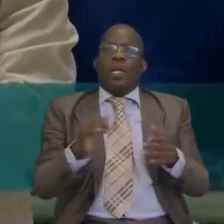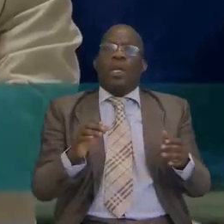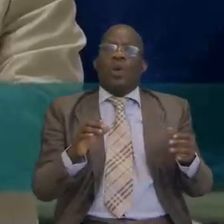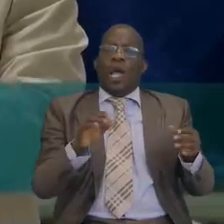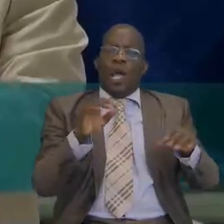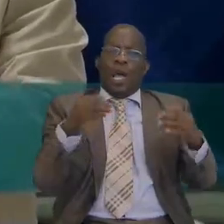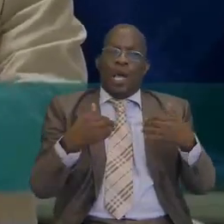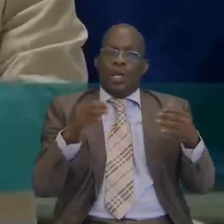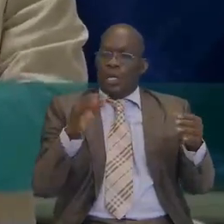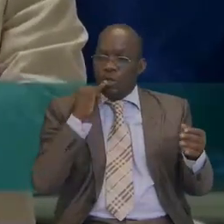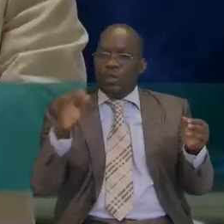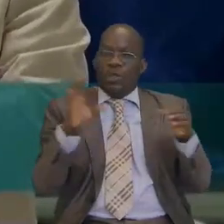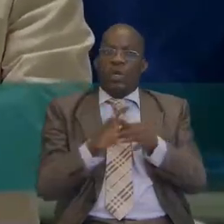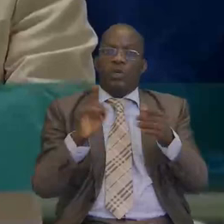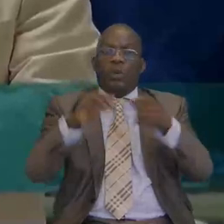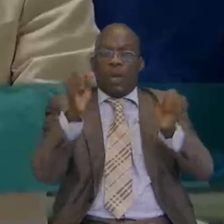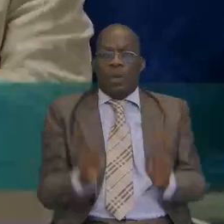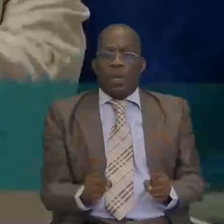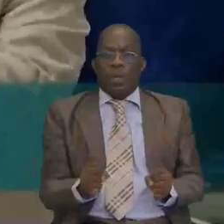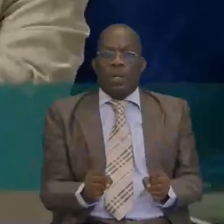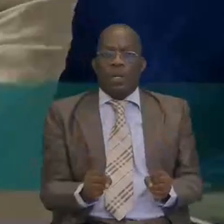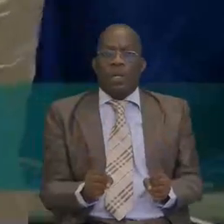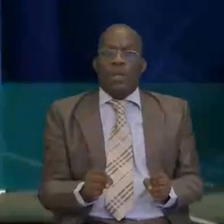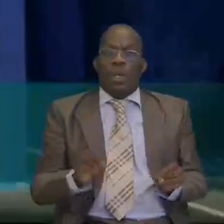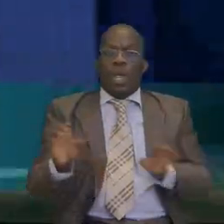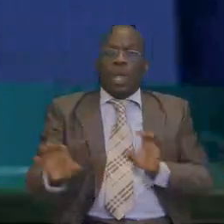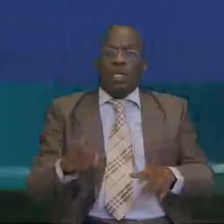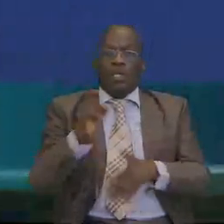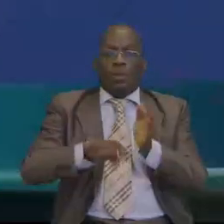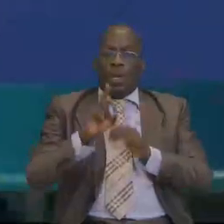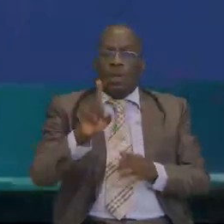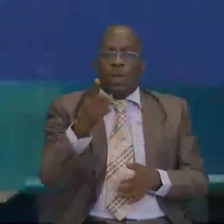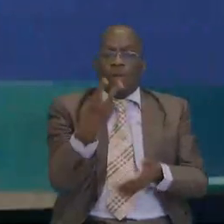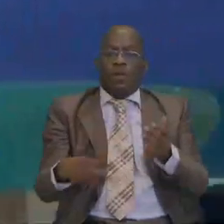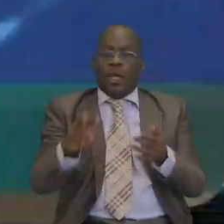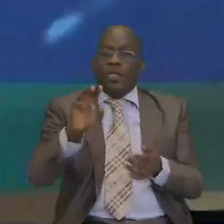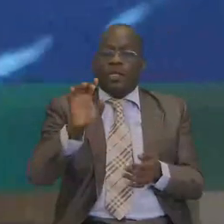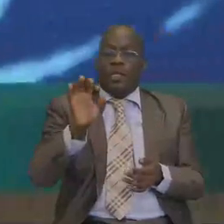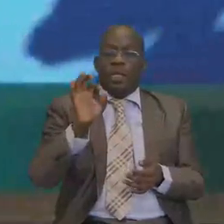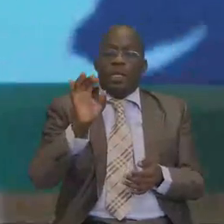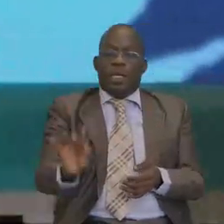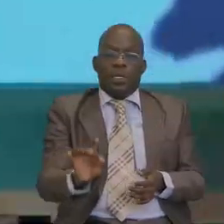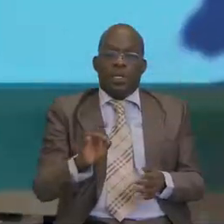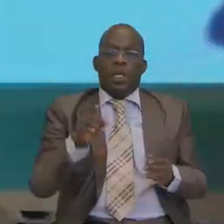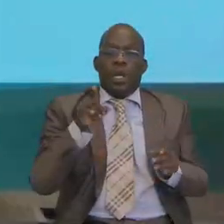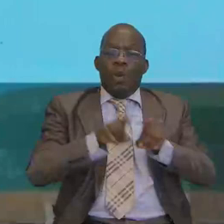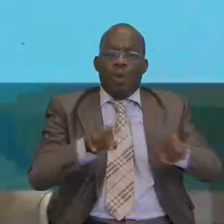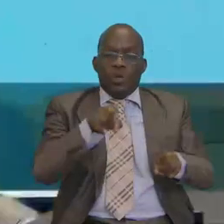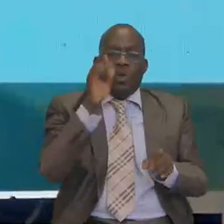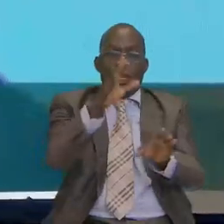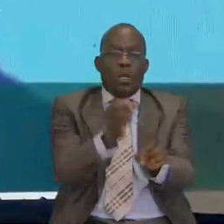Actes des Apôtres au chapitre 1, lisons pas du verset 8. Il dit, mais vous recevrez